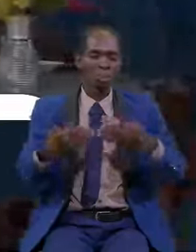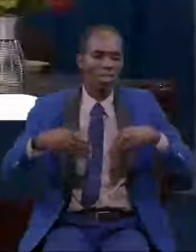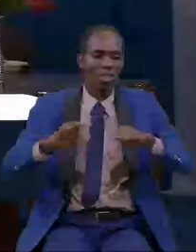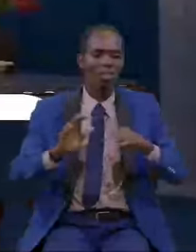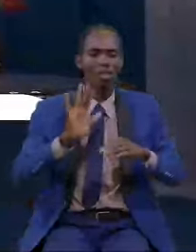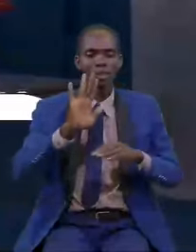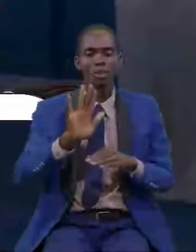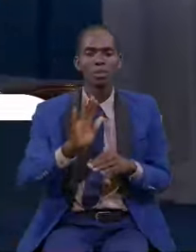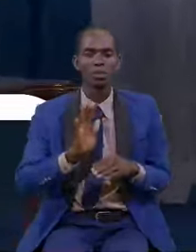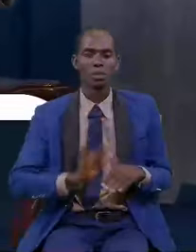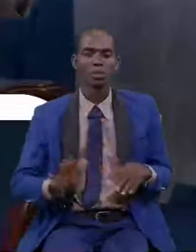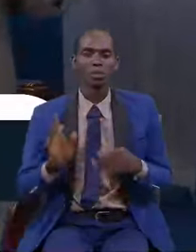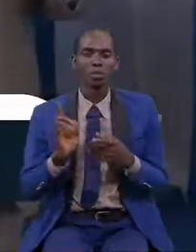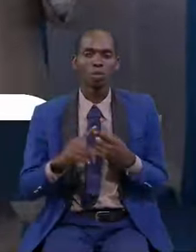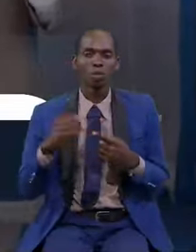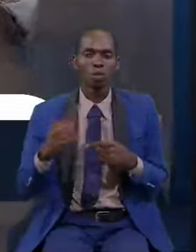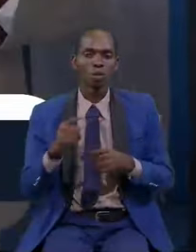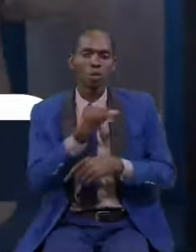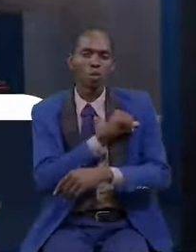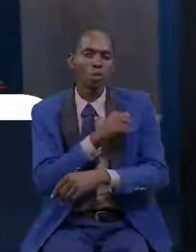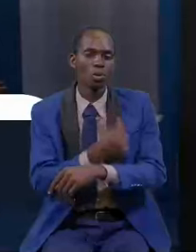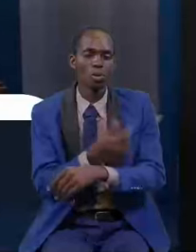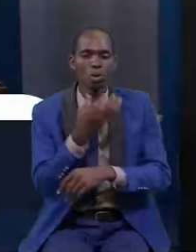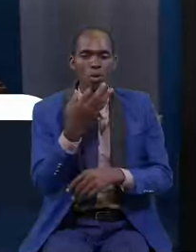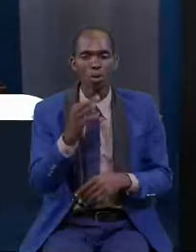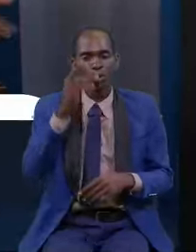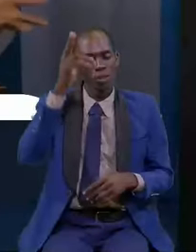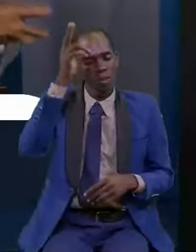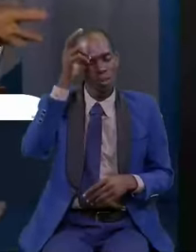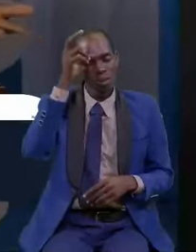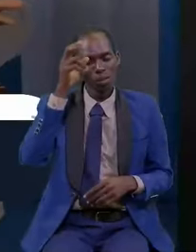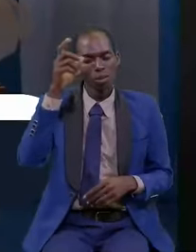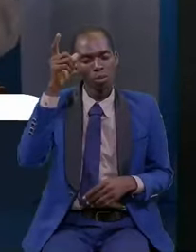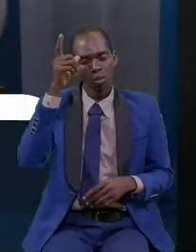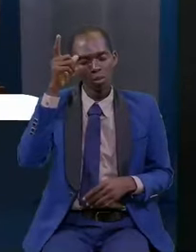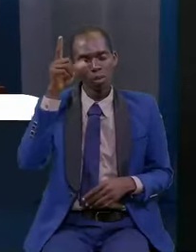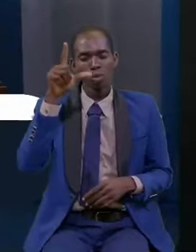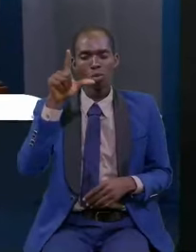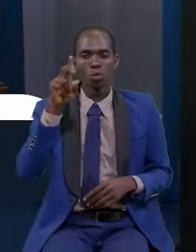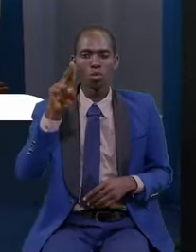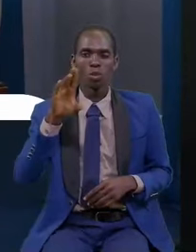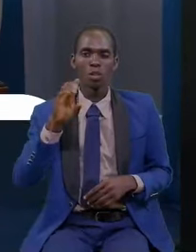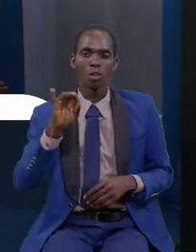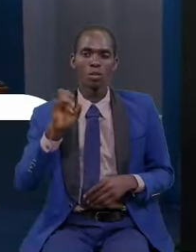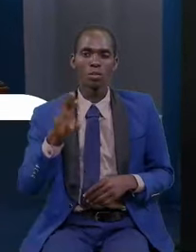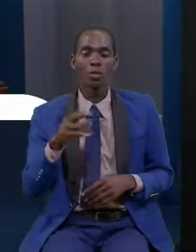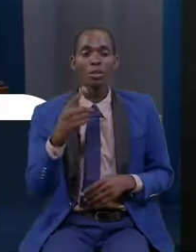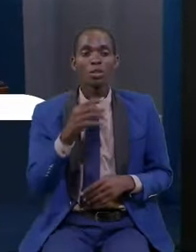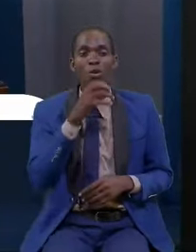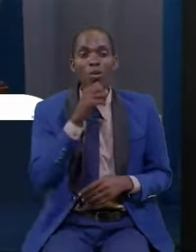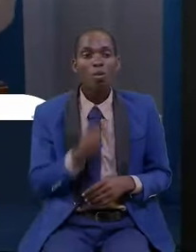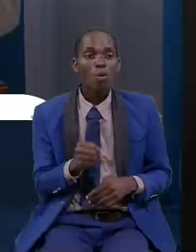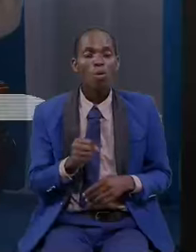descendants à la cruauté de Satan, Lucifer, l'ancien serpent, le